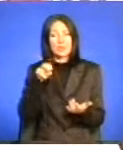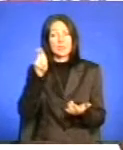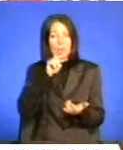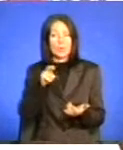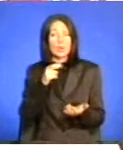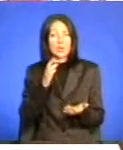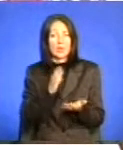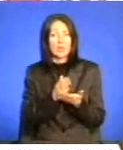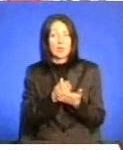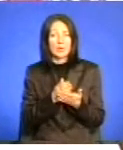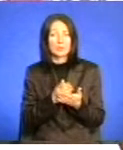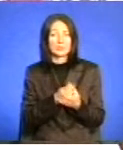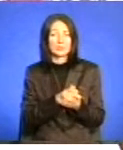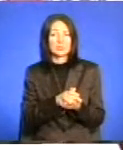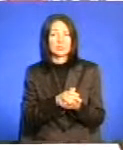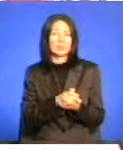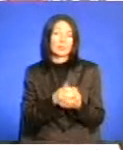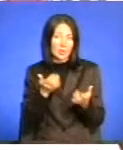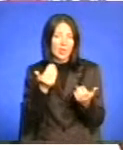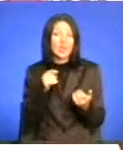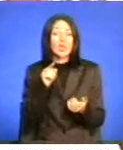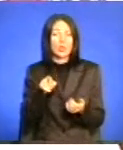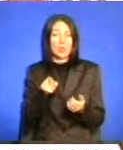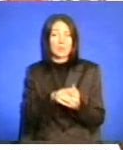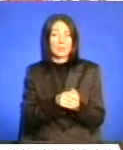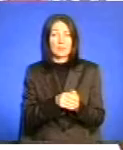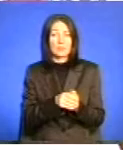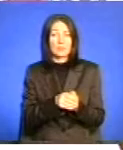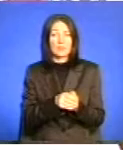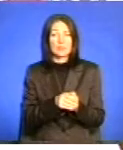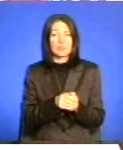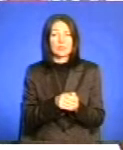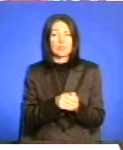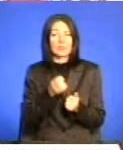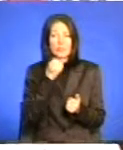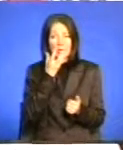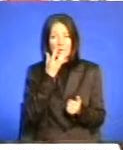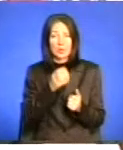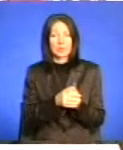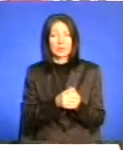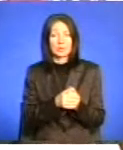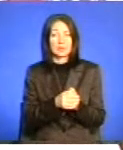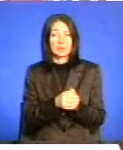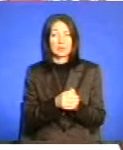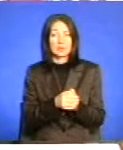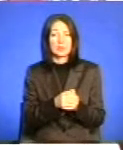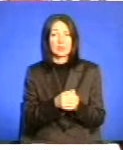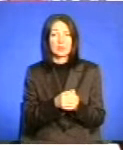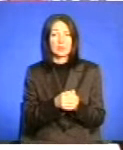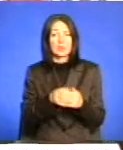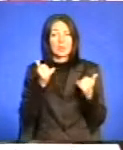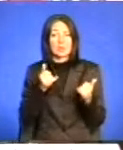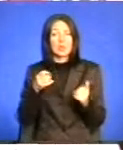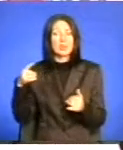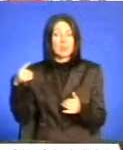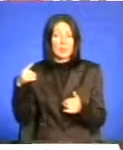доларів цього. Ну, туди і то, і добре. То є, він зараз він під'їде